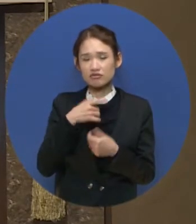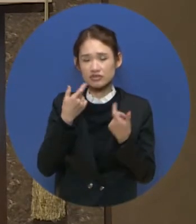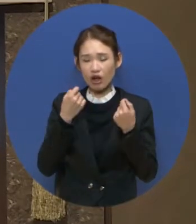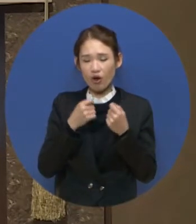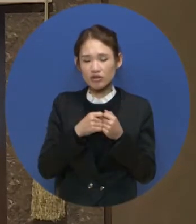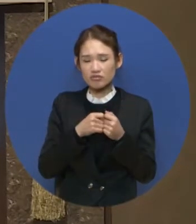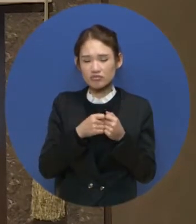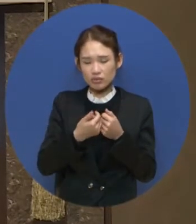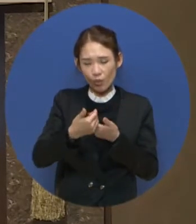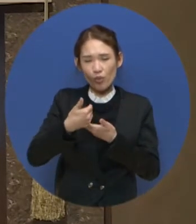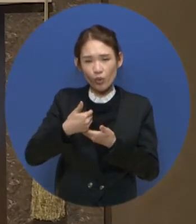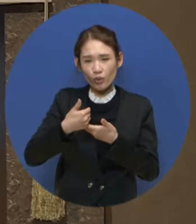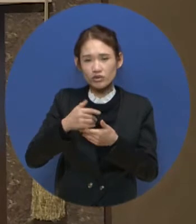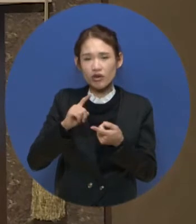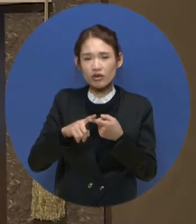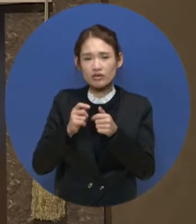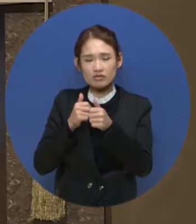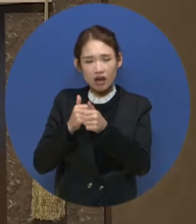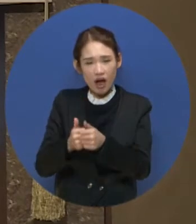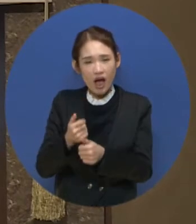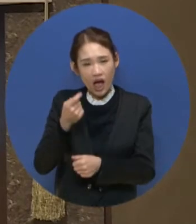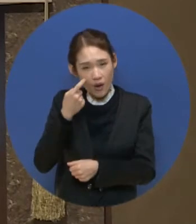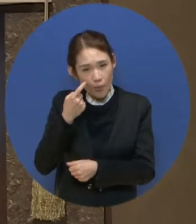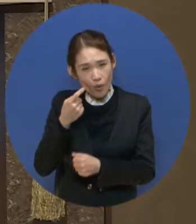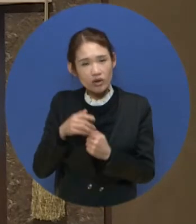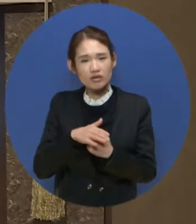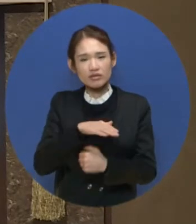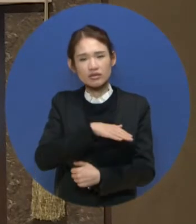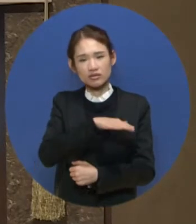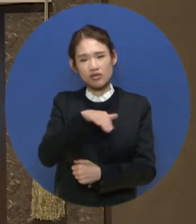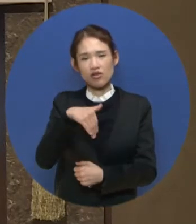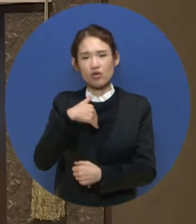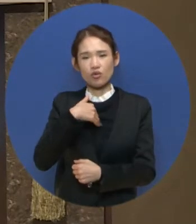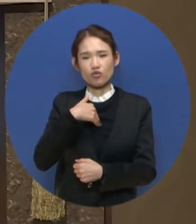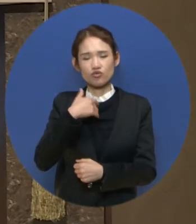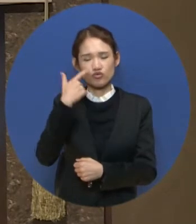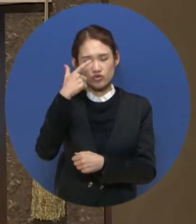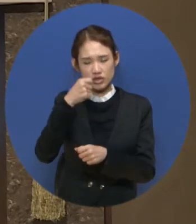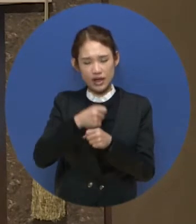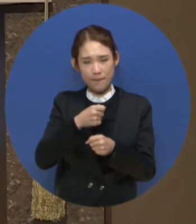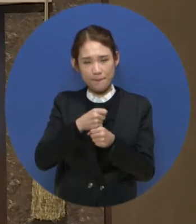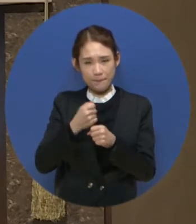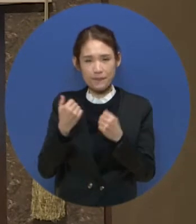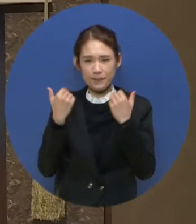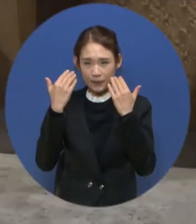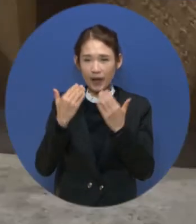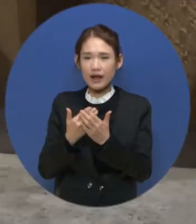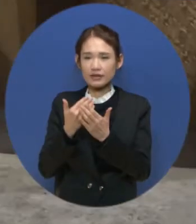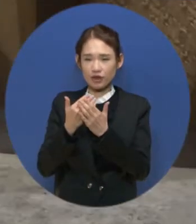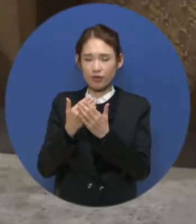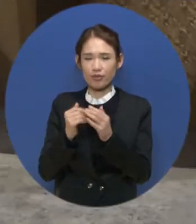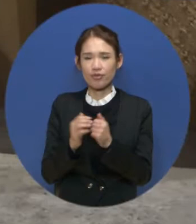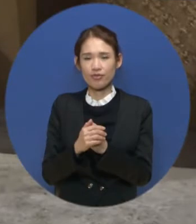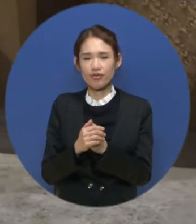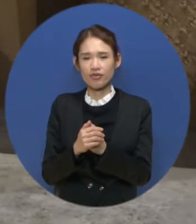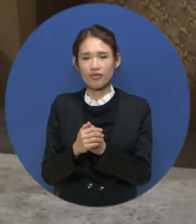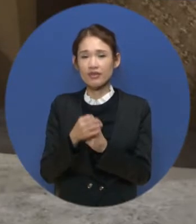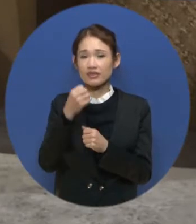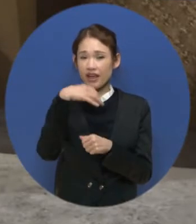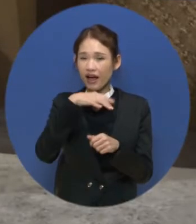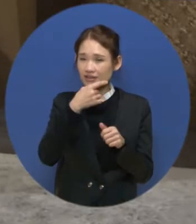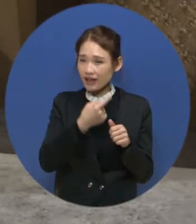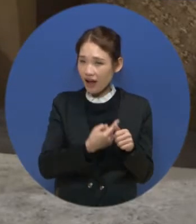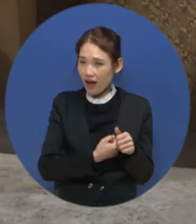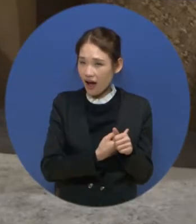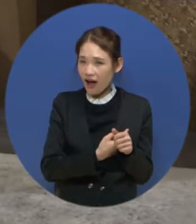시대적 요청이나 이런 거에 따라서 하다 보니까 이제 그렇게 저희가 이제 유지 발전하게 됐는데요. 그게